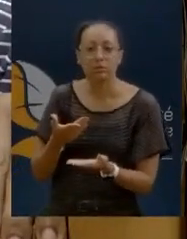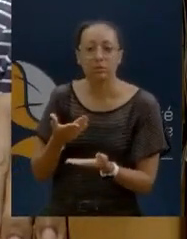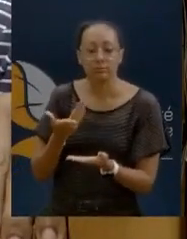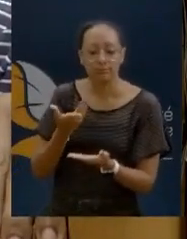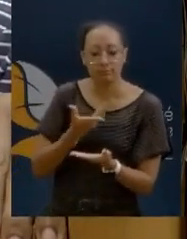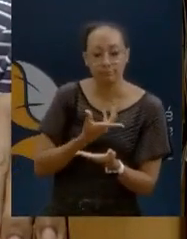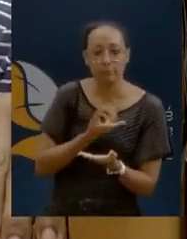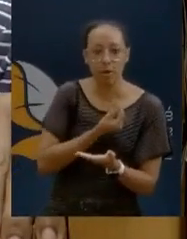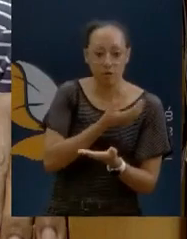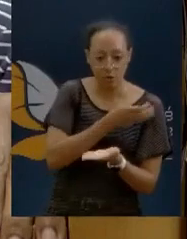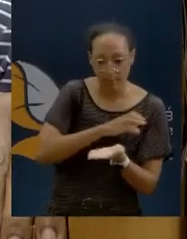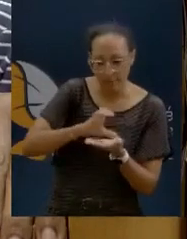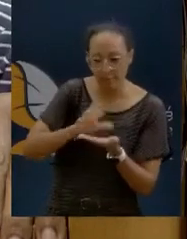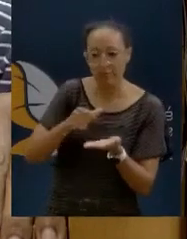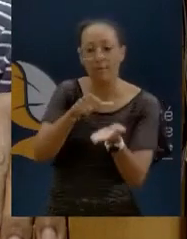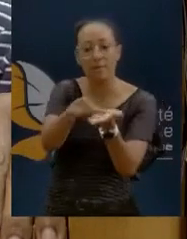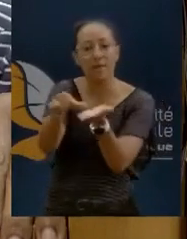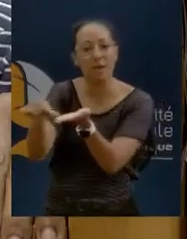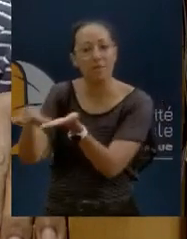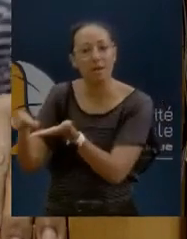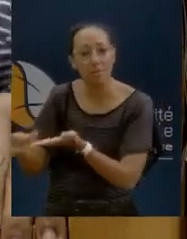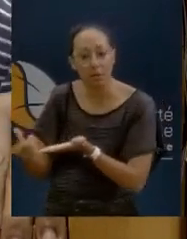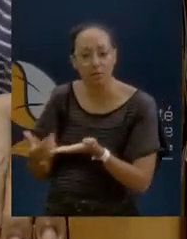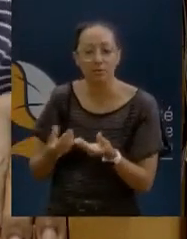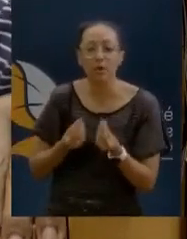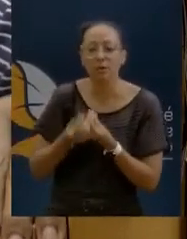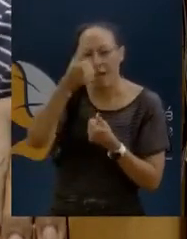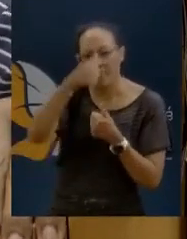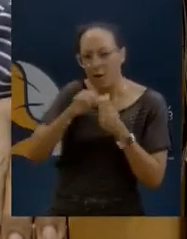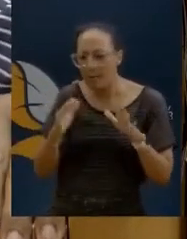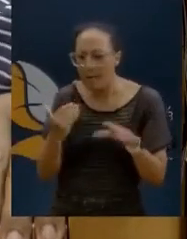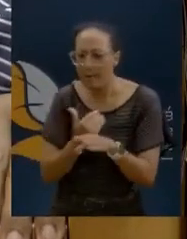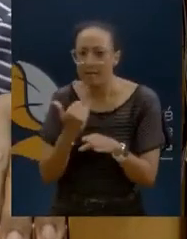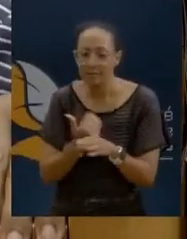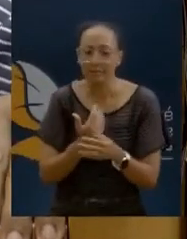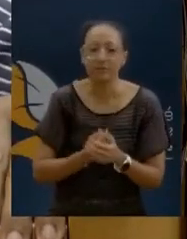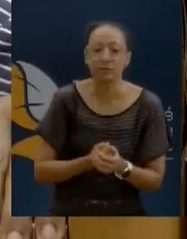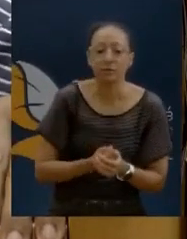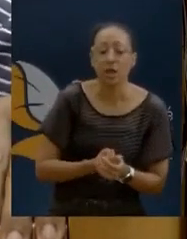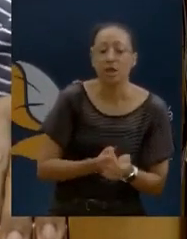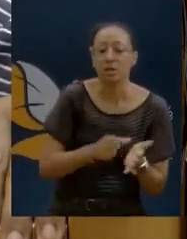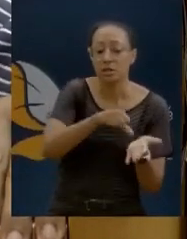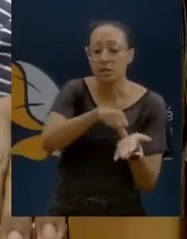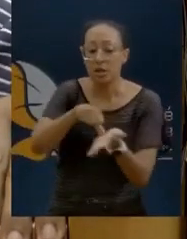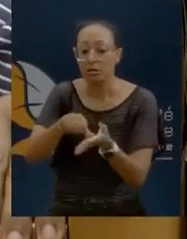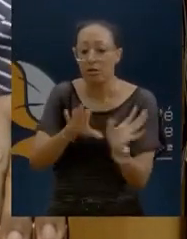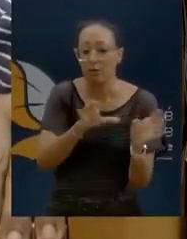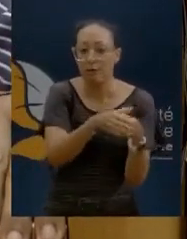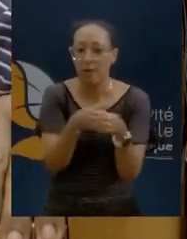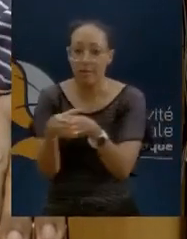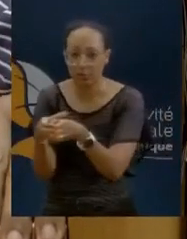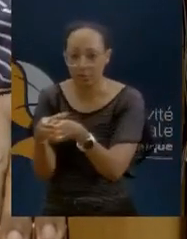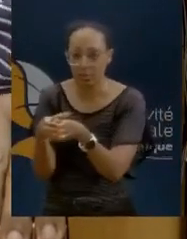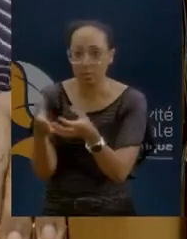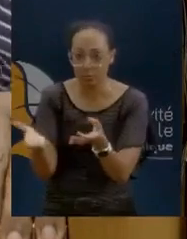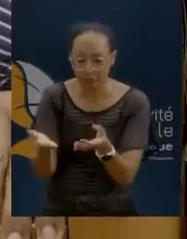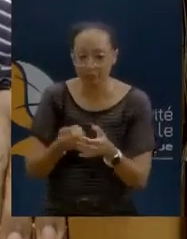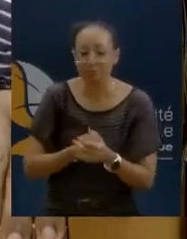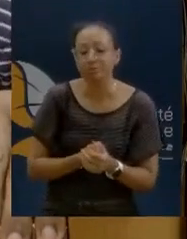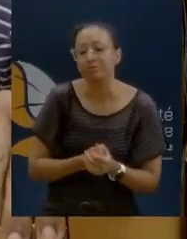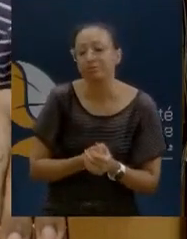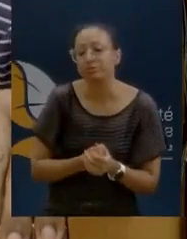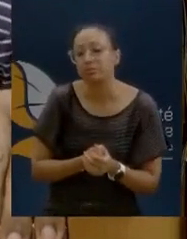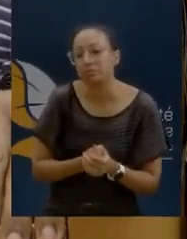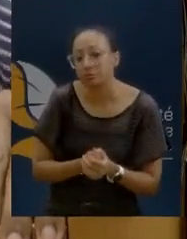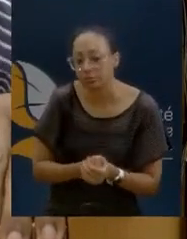la rémunération. Alors je rappelle comment ça se passe. Les centres de formation tiennent un état